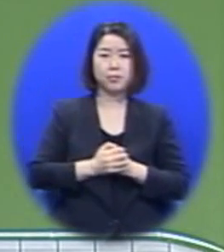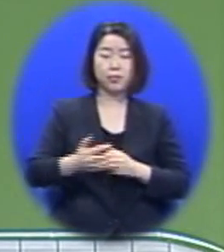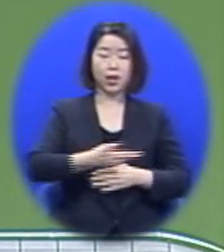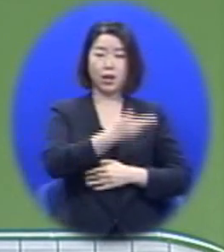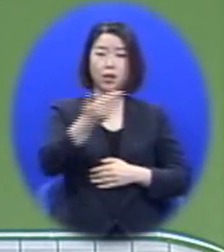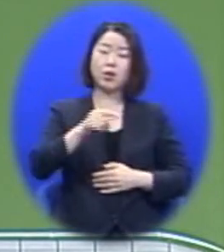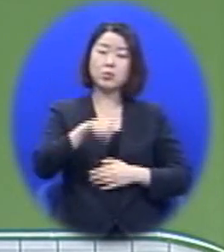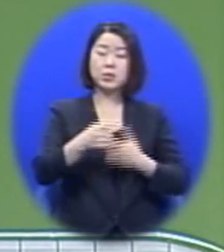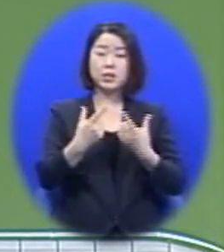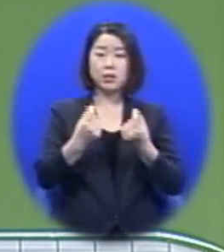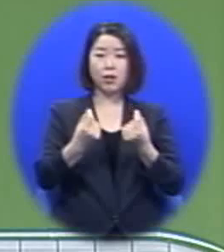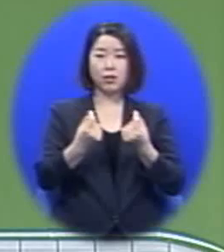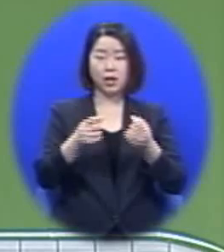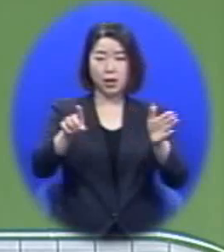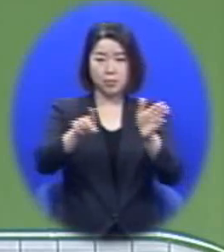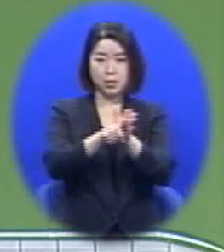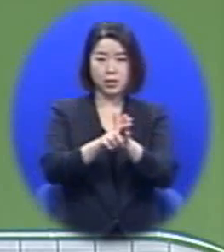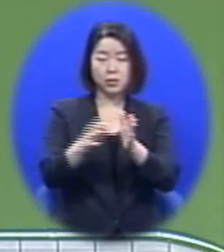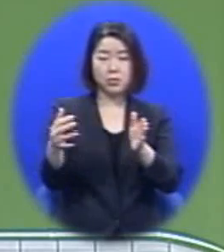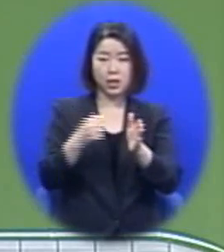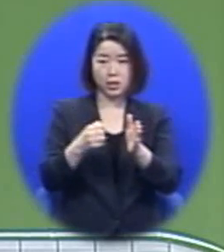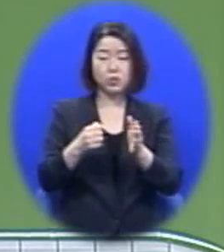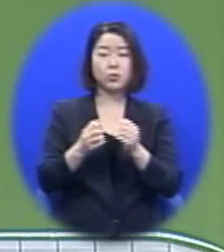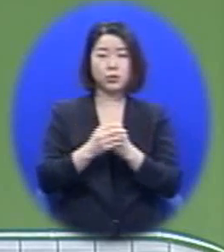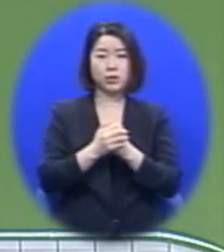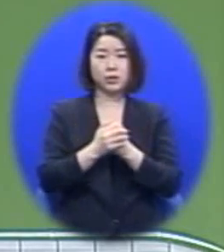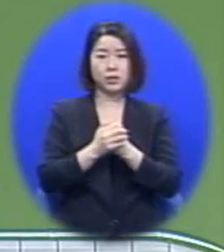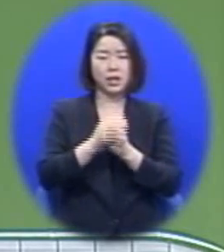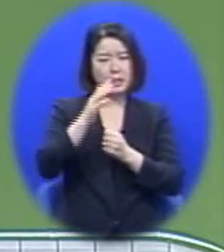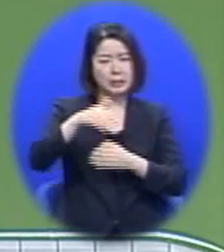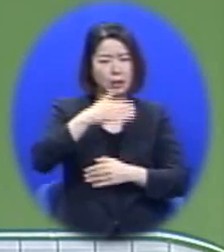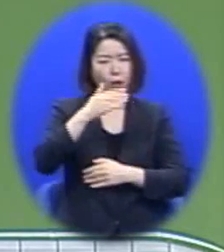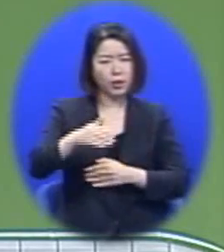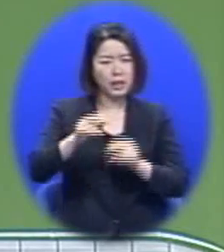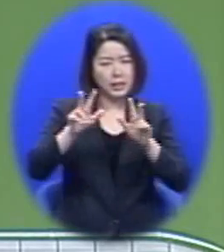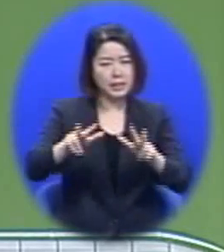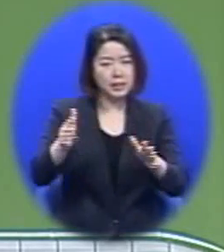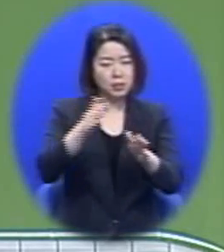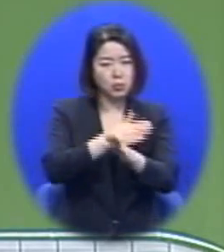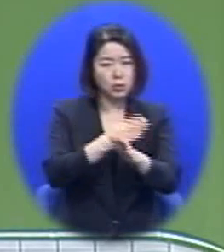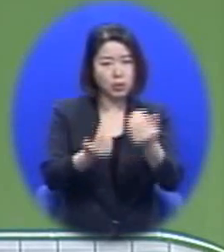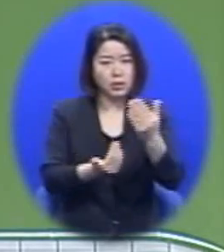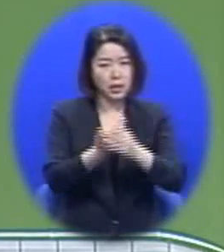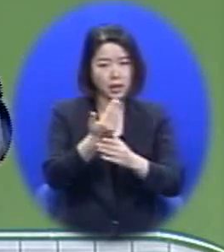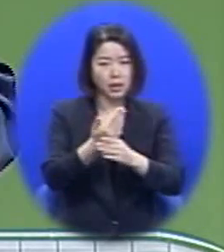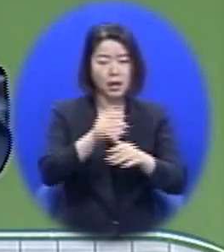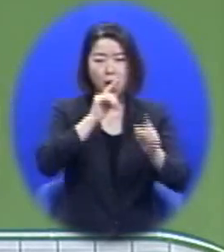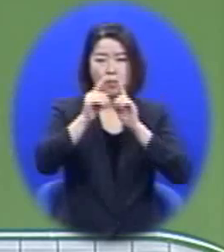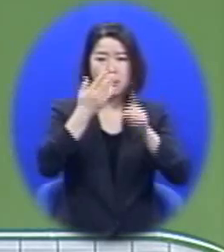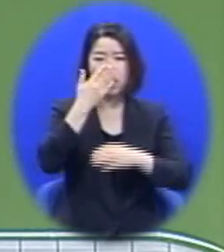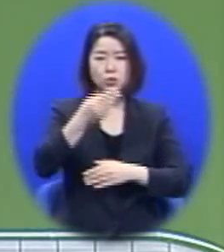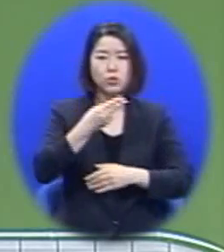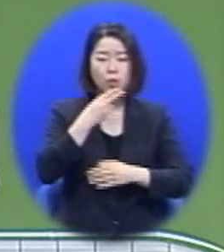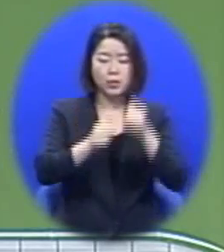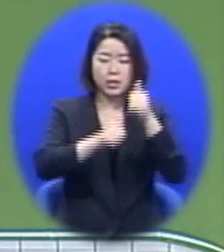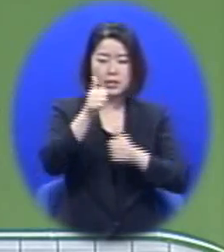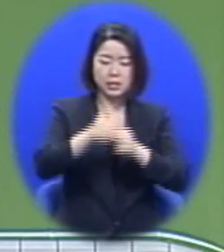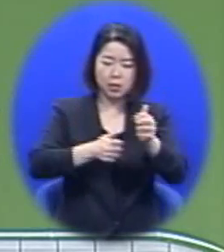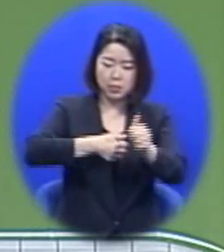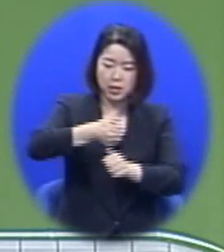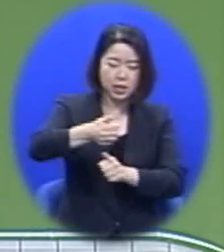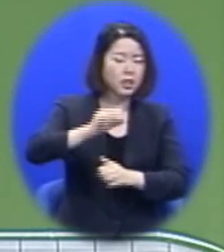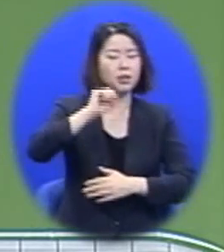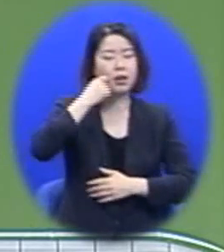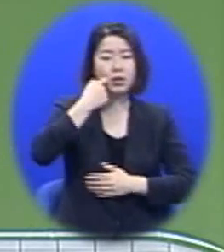여러분 이렇게 이런 믿음 가지고서는 절대로 지금부터 일어나는 말할 수 없는 시험을 이겨나갈 수가